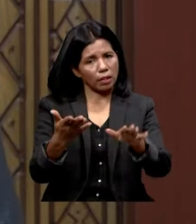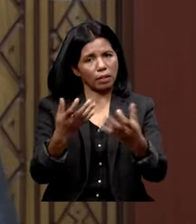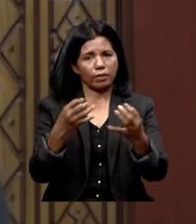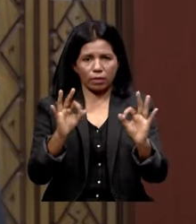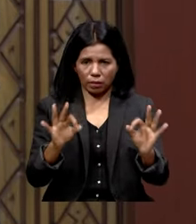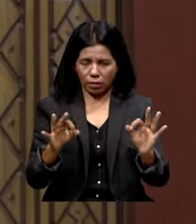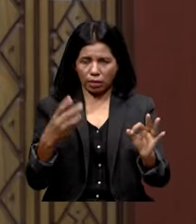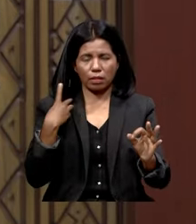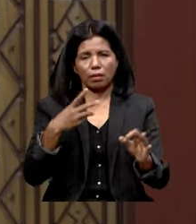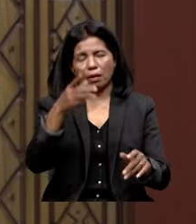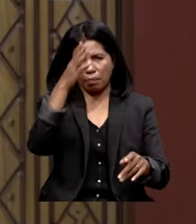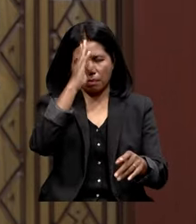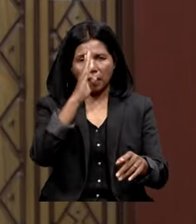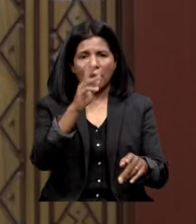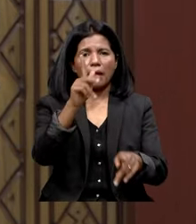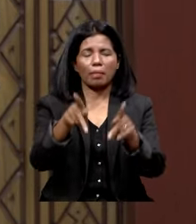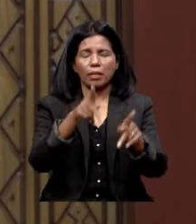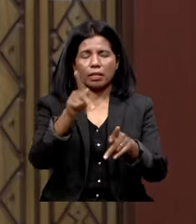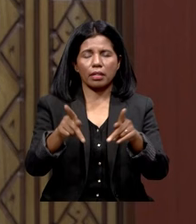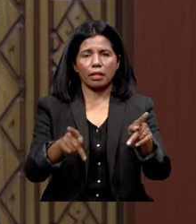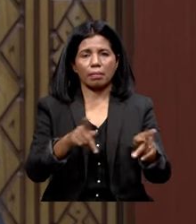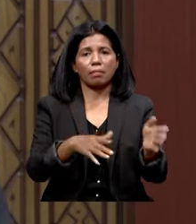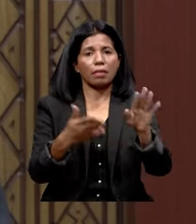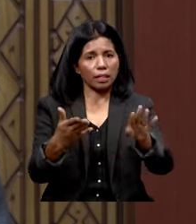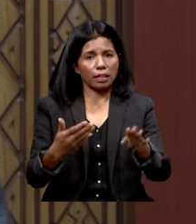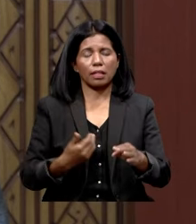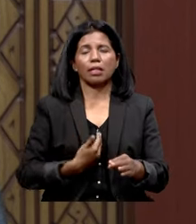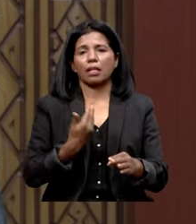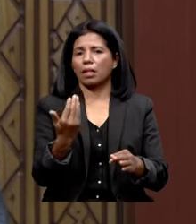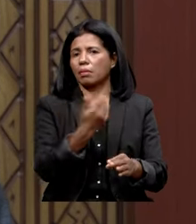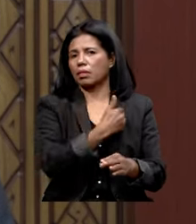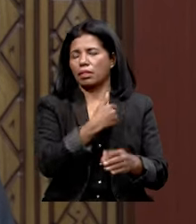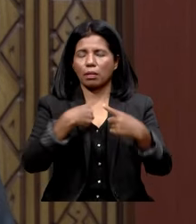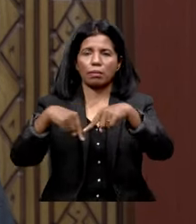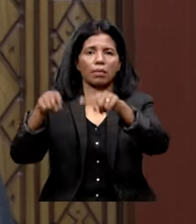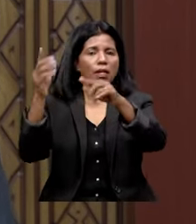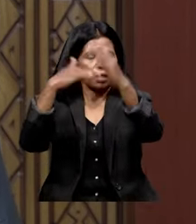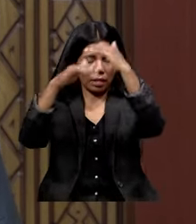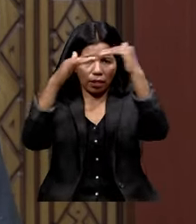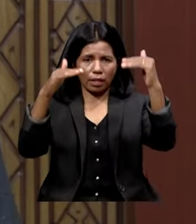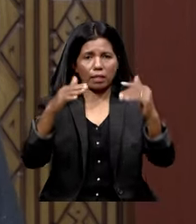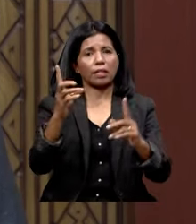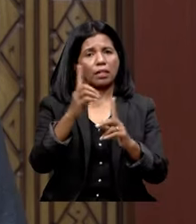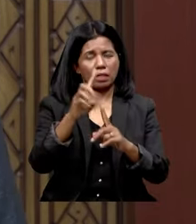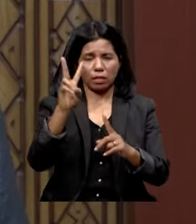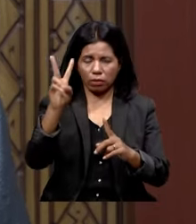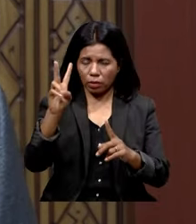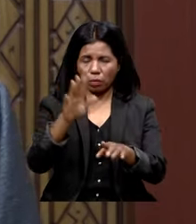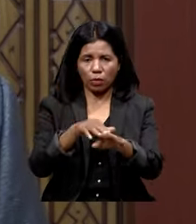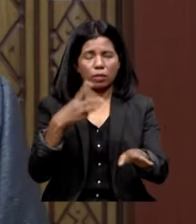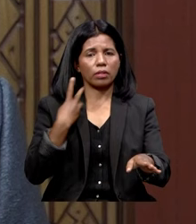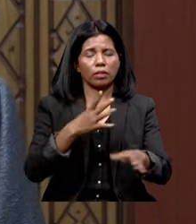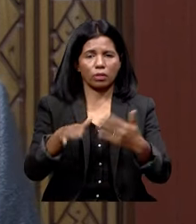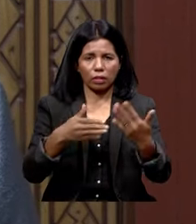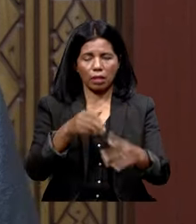nebe sir ne klamar si dakto ihir nai maroma ini kadunan tang dia dois ne kunvida ita sarani hotu hotu atau hanoi fila fale itu ne